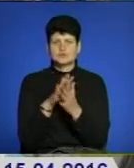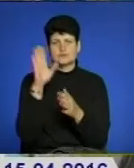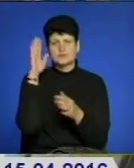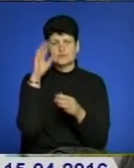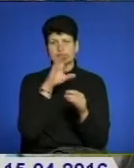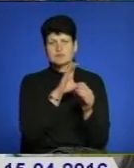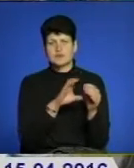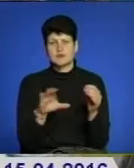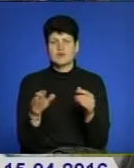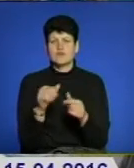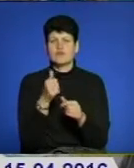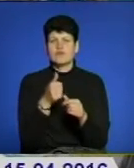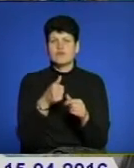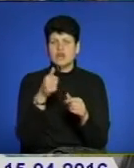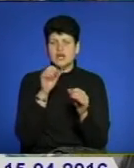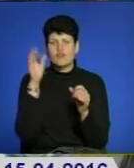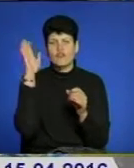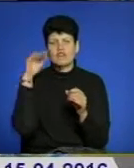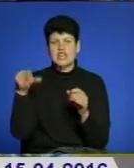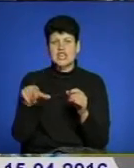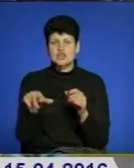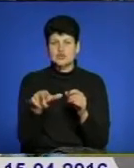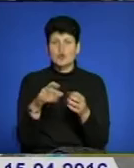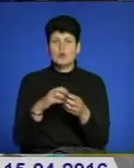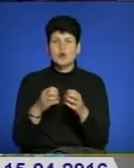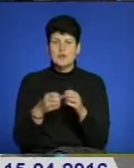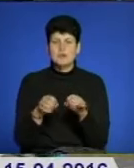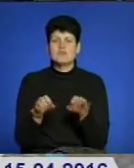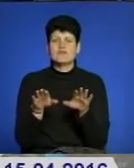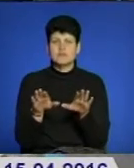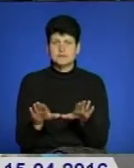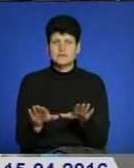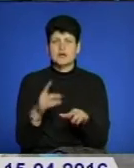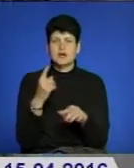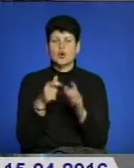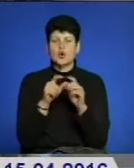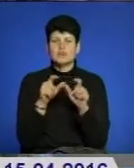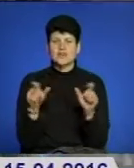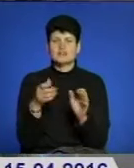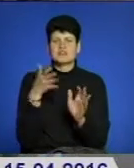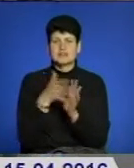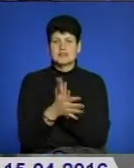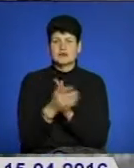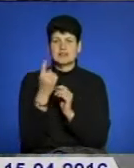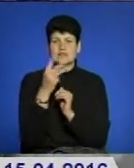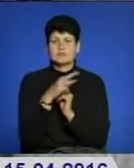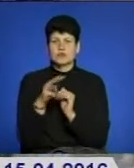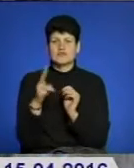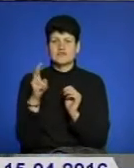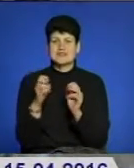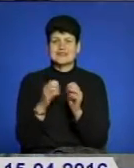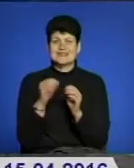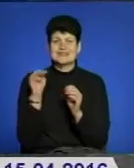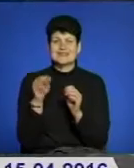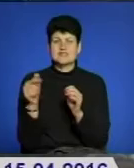Куму. Проблему нарешті вдалося вирішити. На об'єкт витратили 1 210 000 гривень з Державного фонду